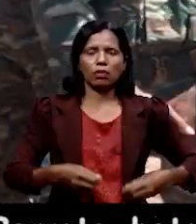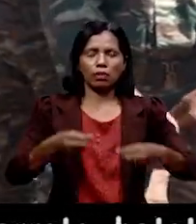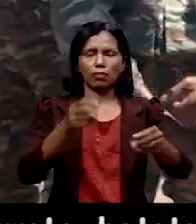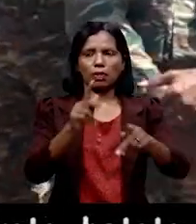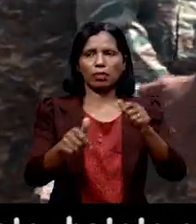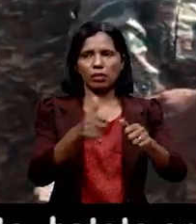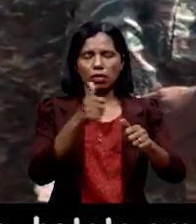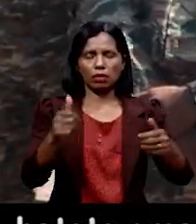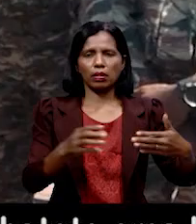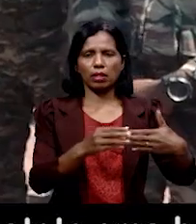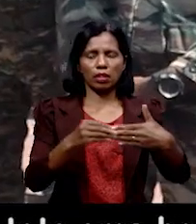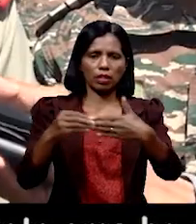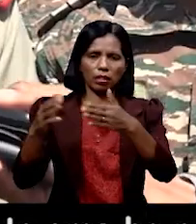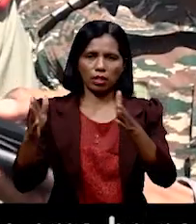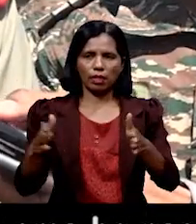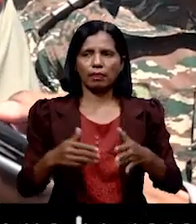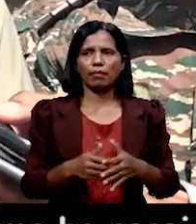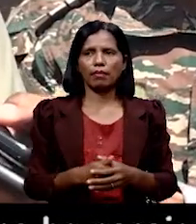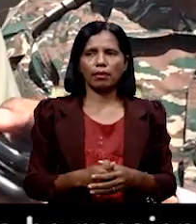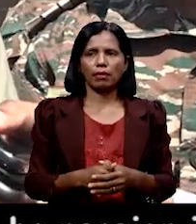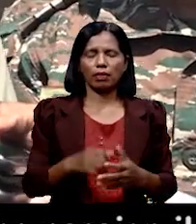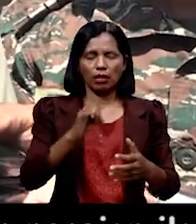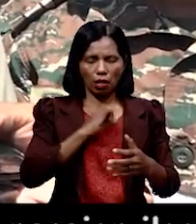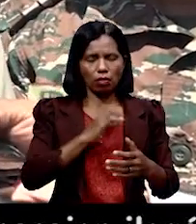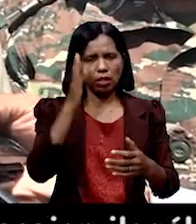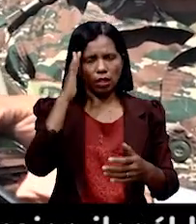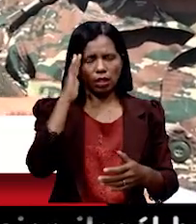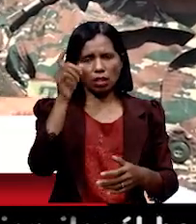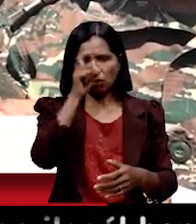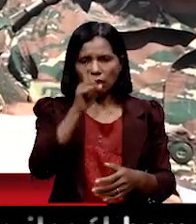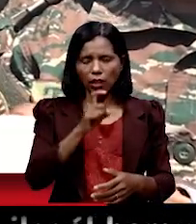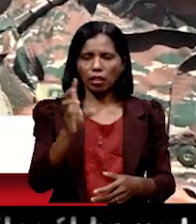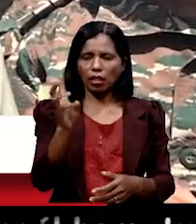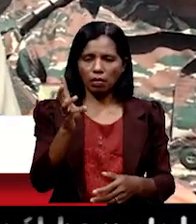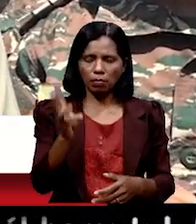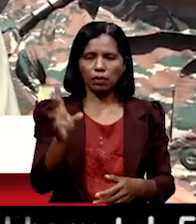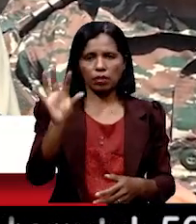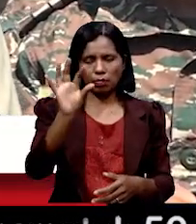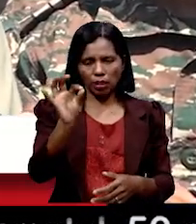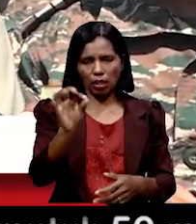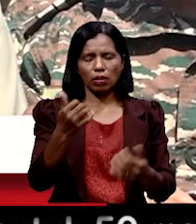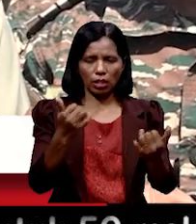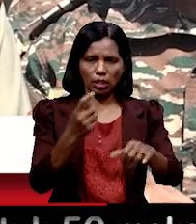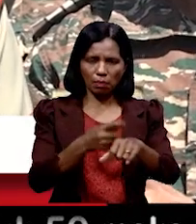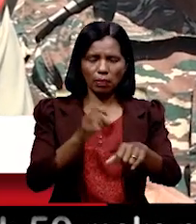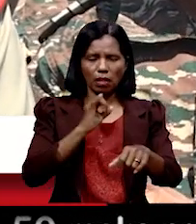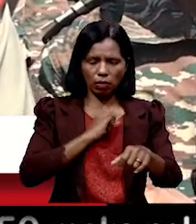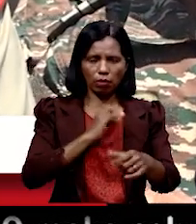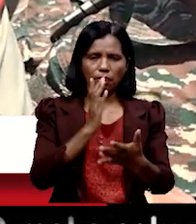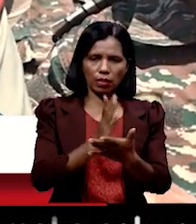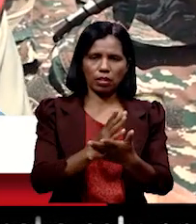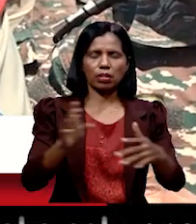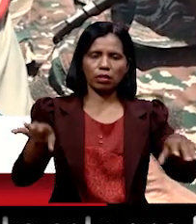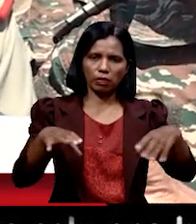maseluk, hodi lidera. Halo, hoida ten kate ka hausi ten tam zona. Eto ona tempor hauta reforma.